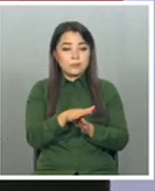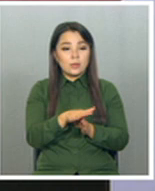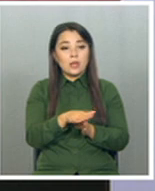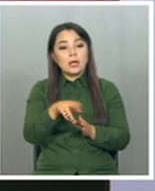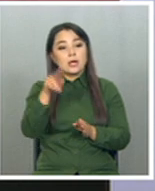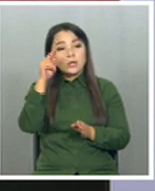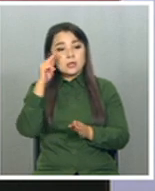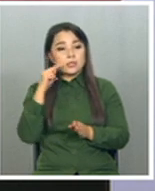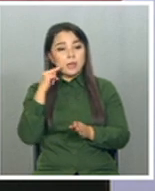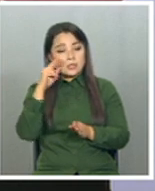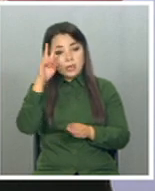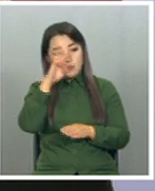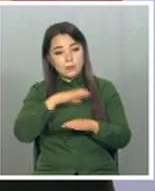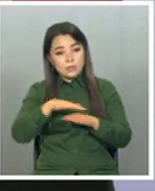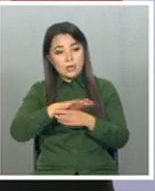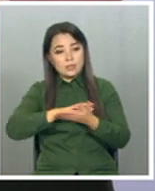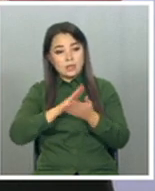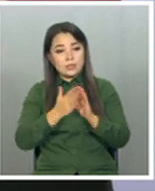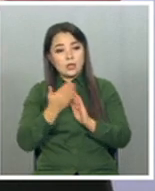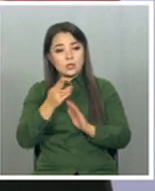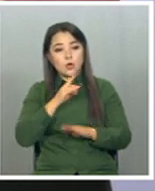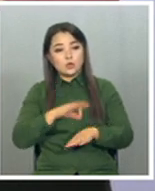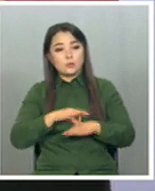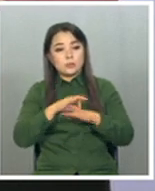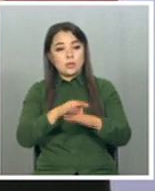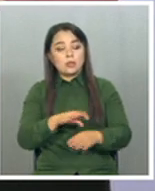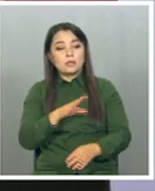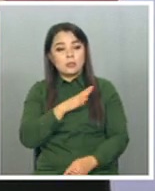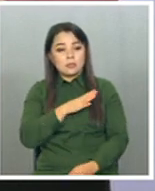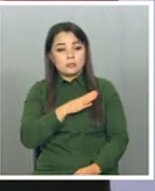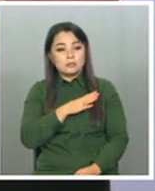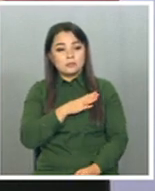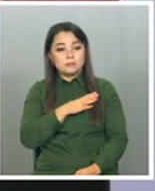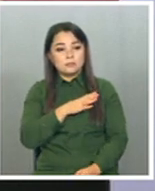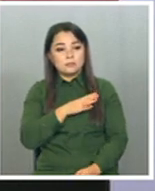Қытай империясымен келіссөз жүргізді.